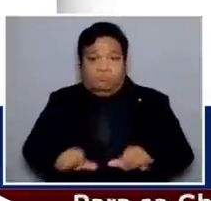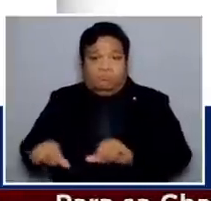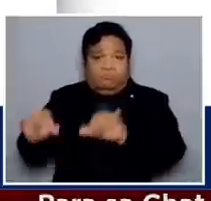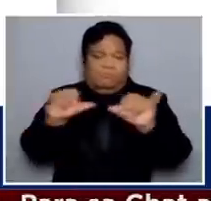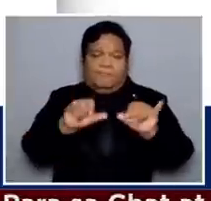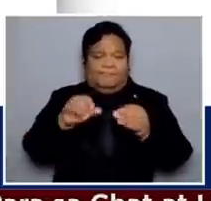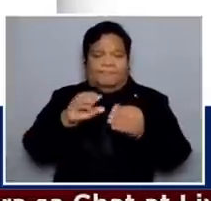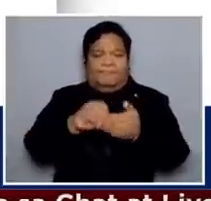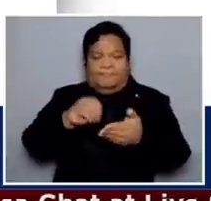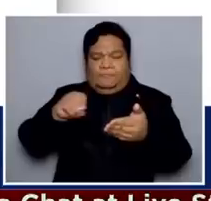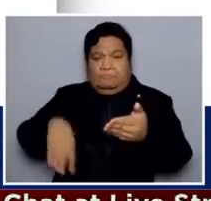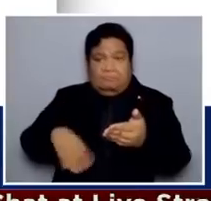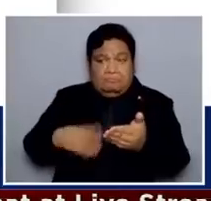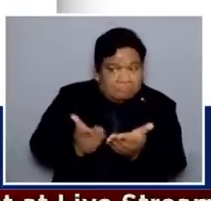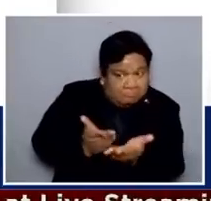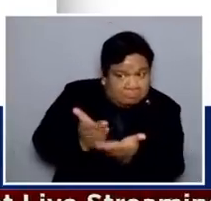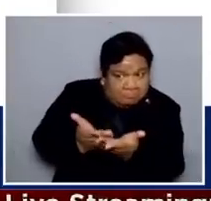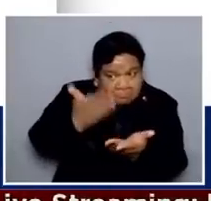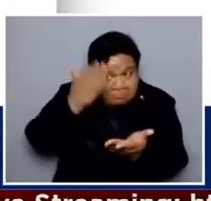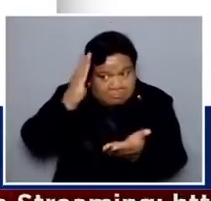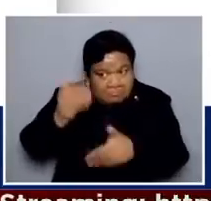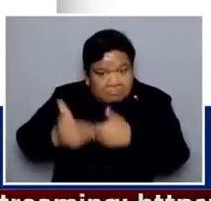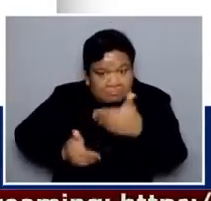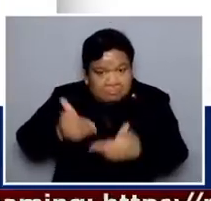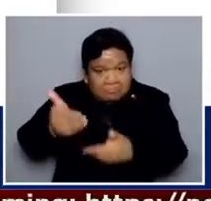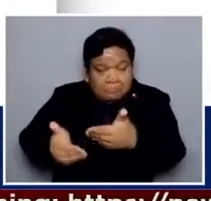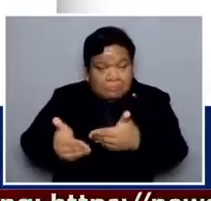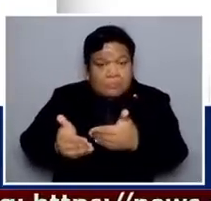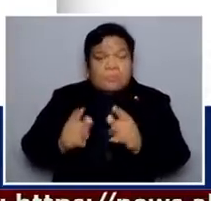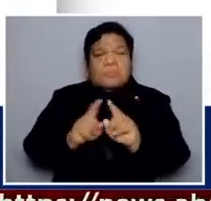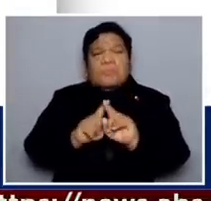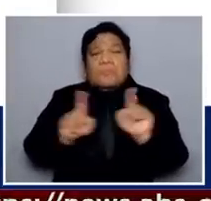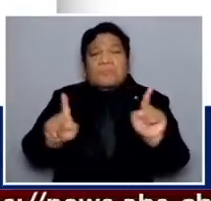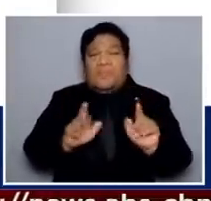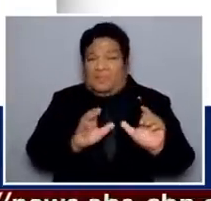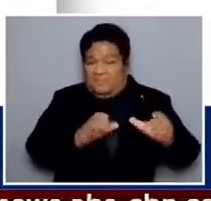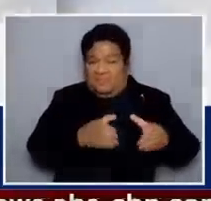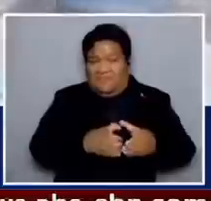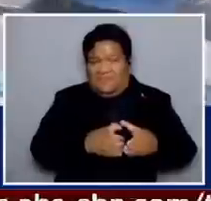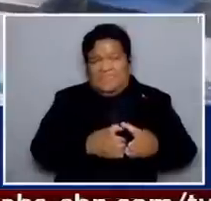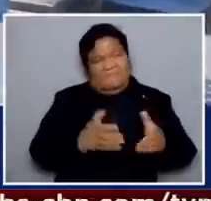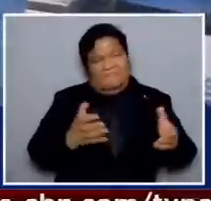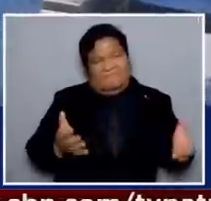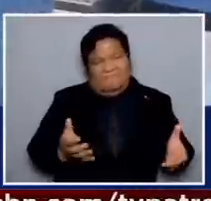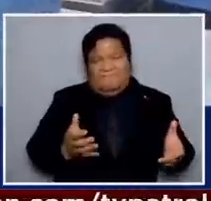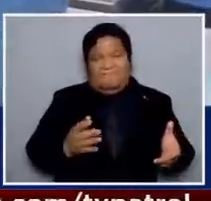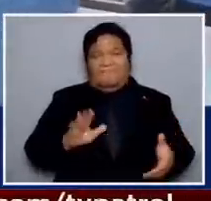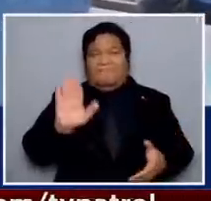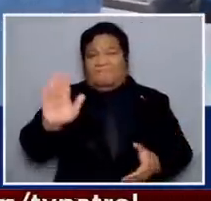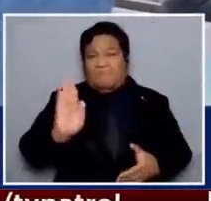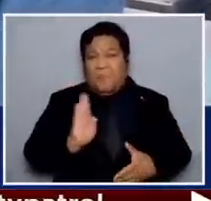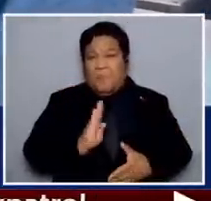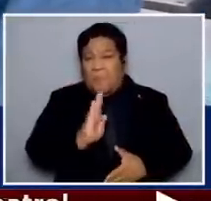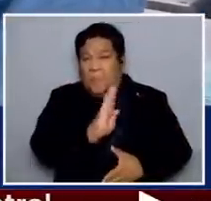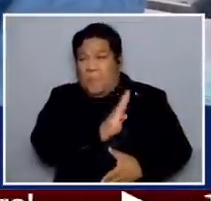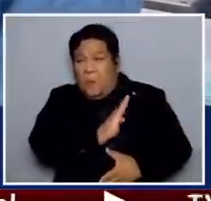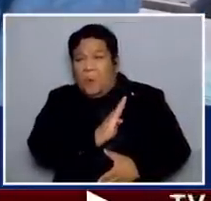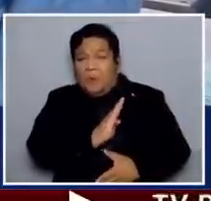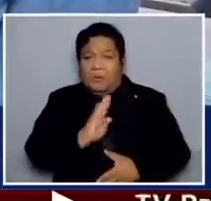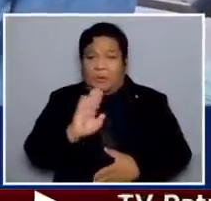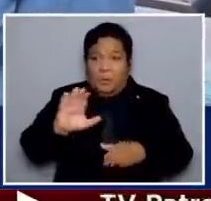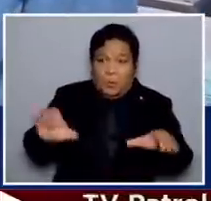ng pagkakataon ang proseso. Pero naniniwala ang grupo hindi nagagawa ng wage boards ang mandatong